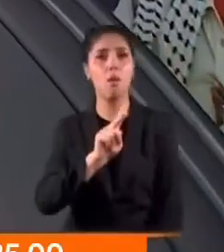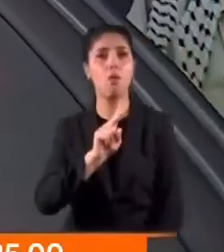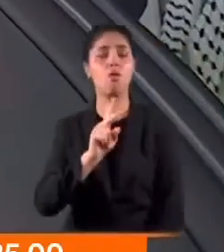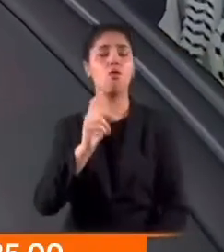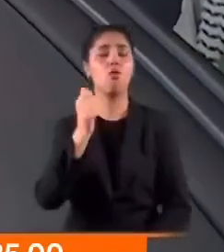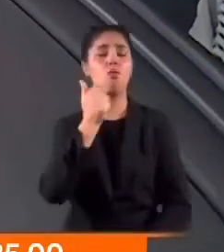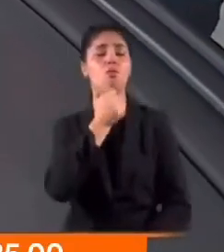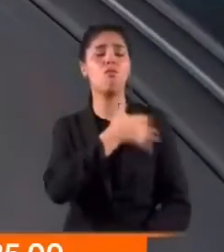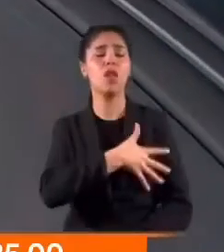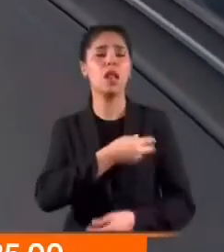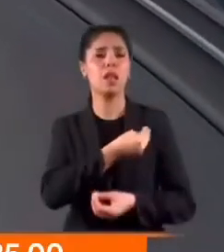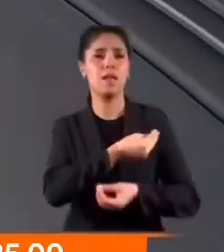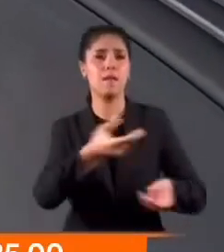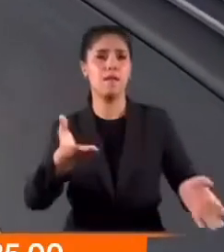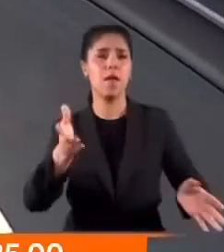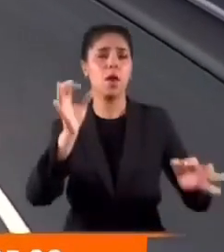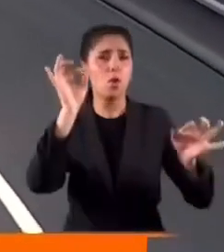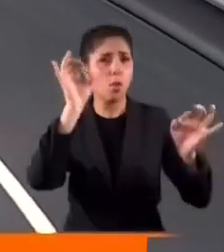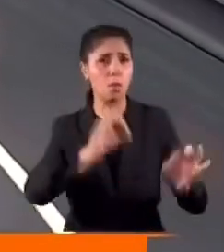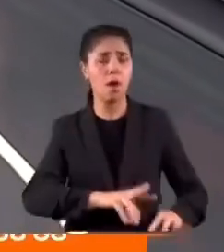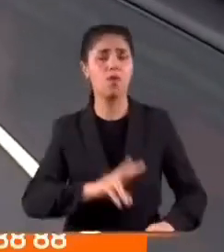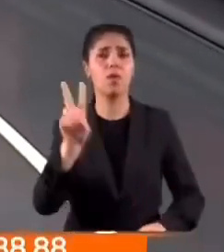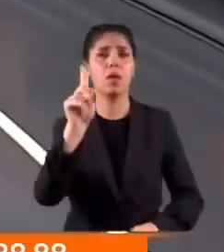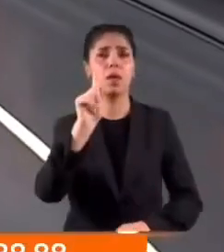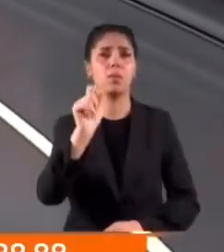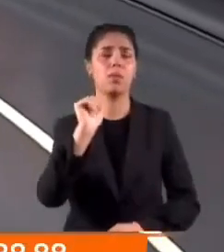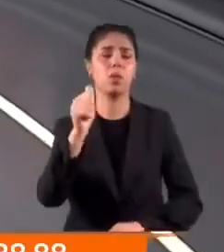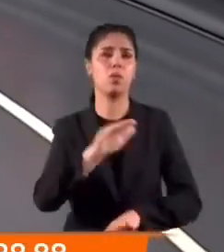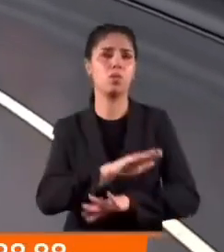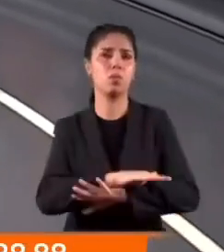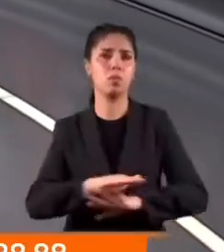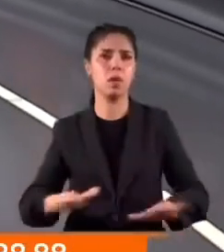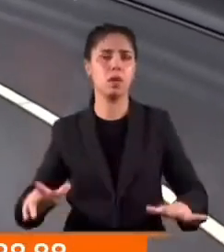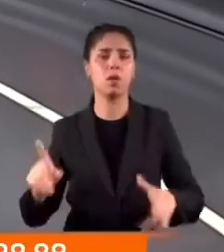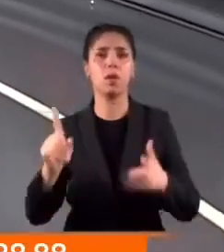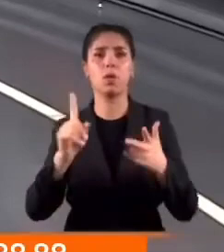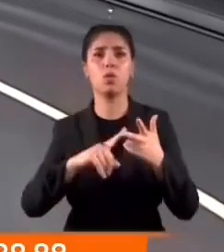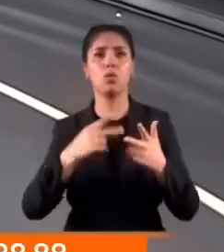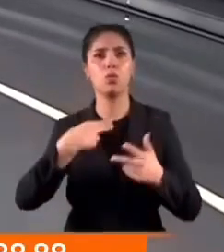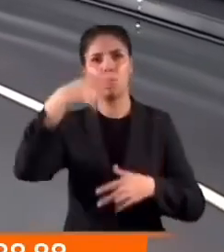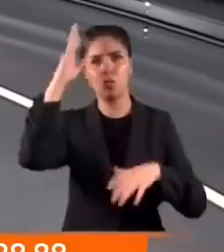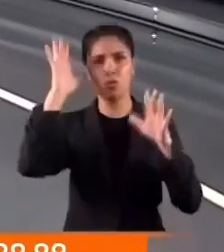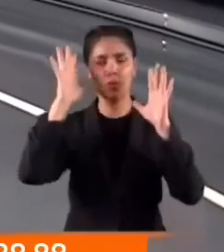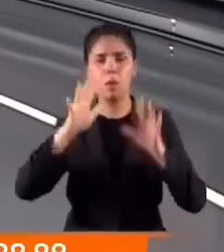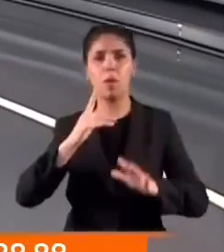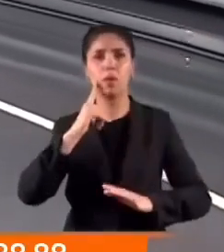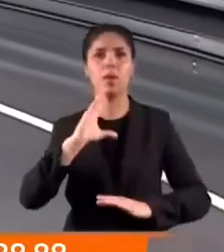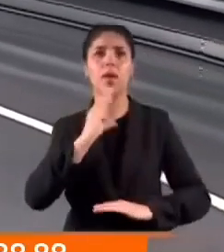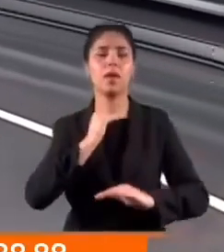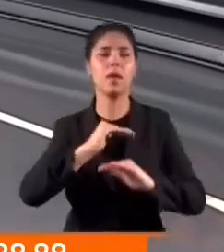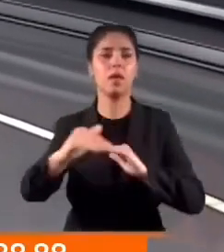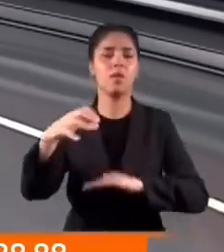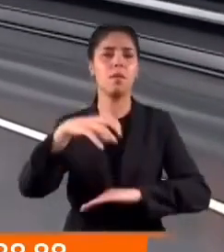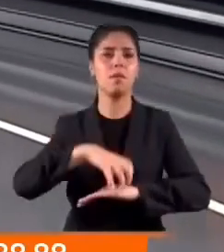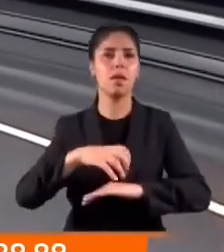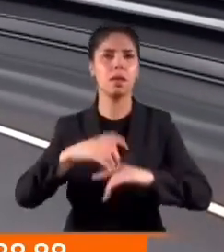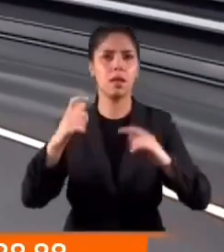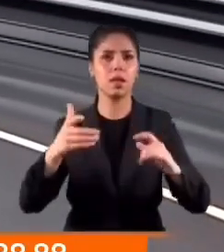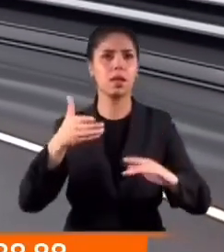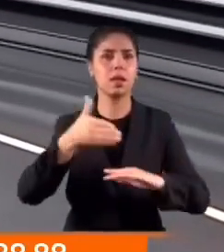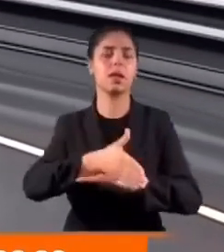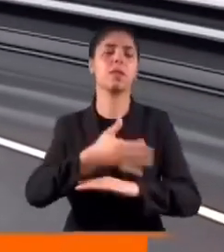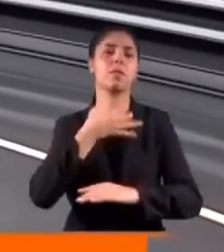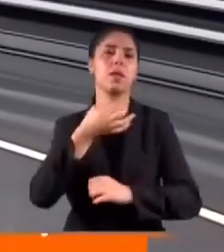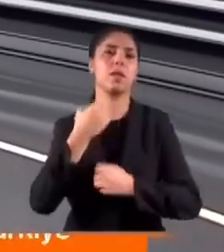olup Filistinlilerin üzerine yağmaya başlayalı 21 gün geride kaldı. 3. Cuma namazında da gençlerin Mescid-i Aksa'ya